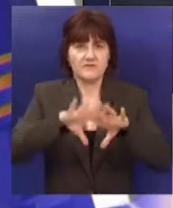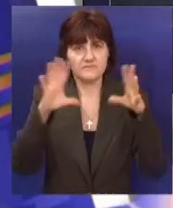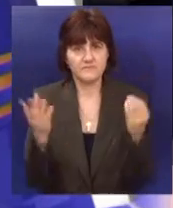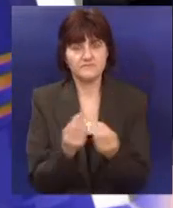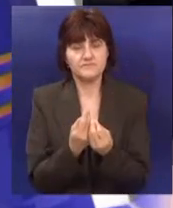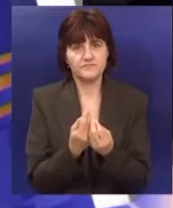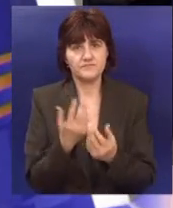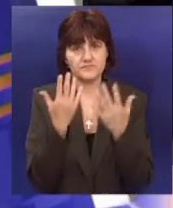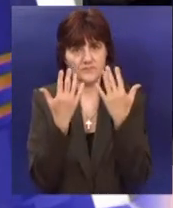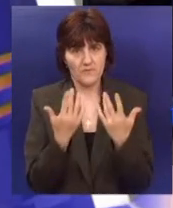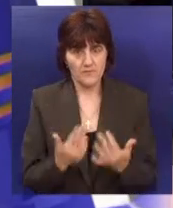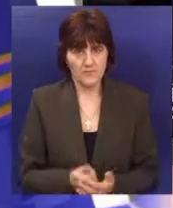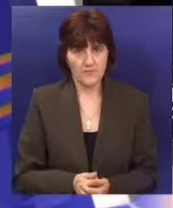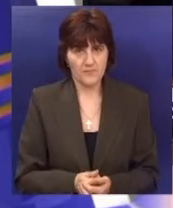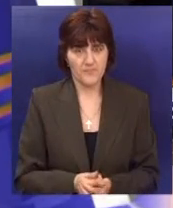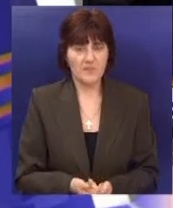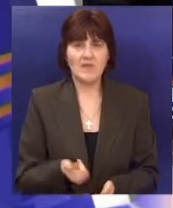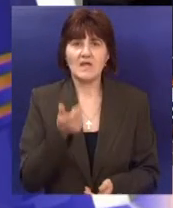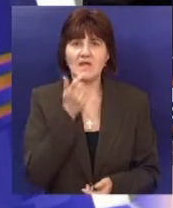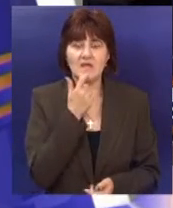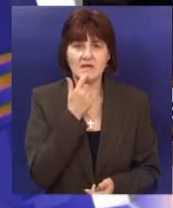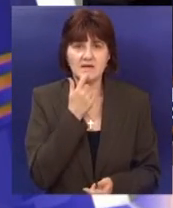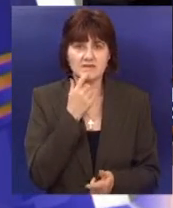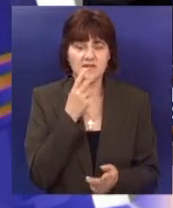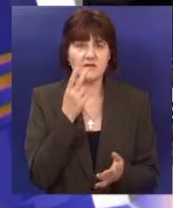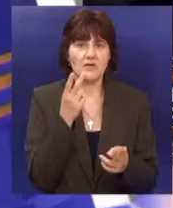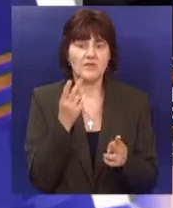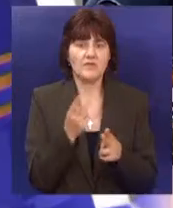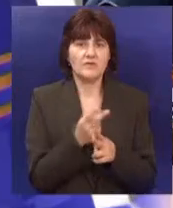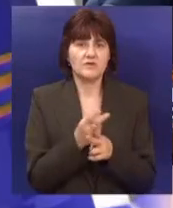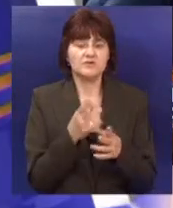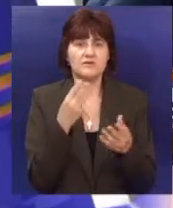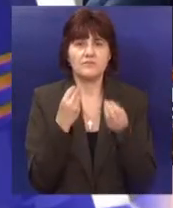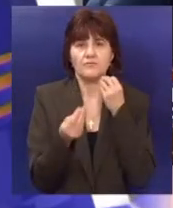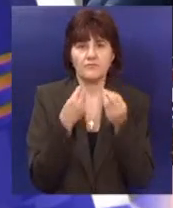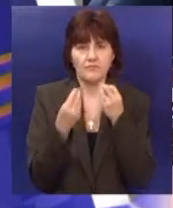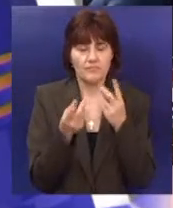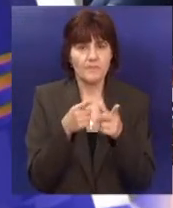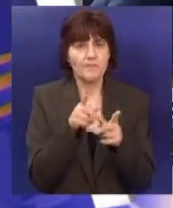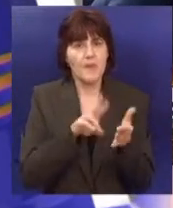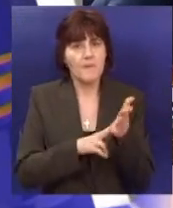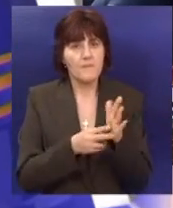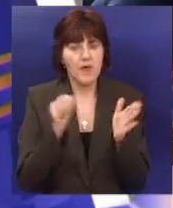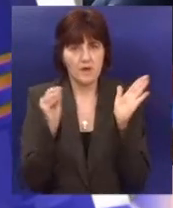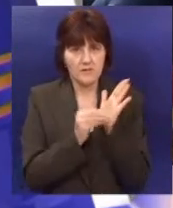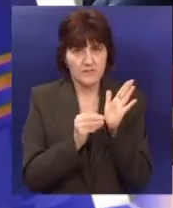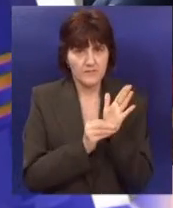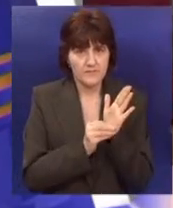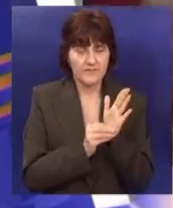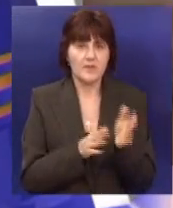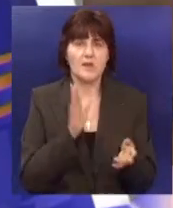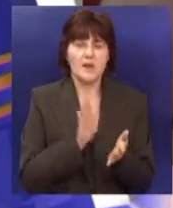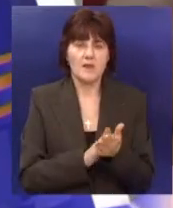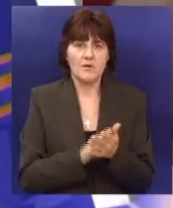prosek. Jezik društvene sredine mogao bi da ima status izbornog predmeta pod uslovom da ima odobren plan i